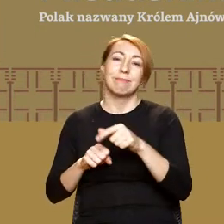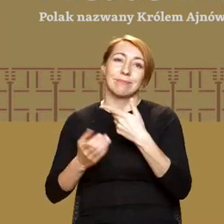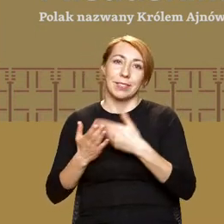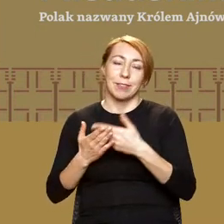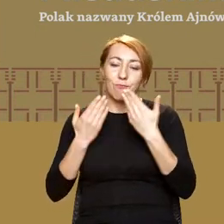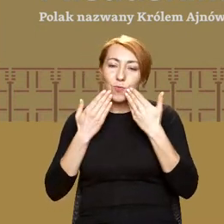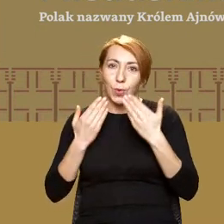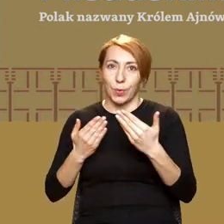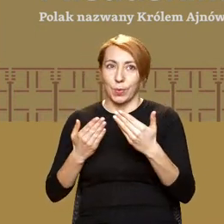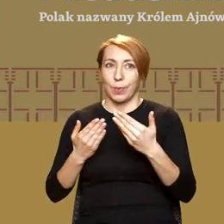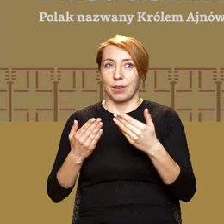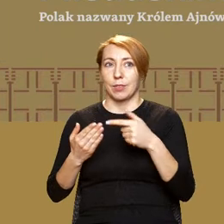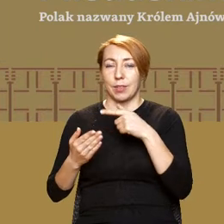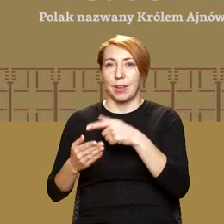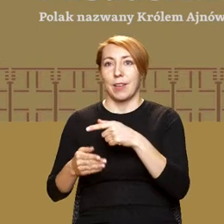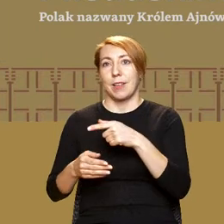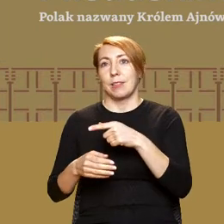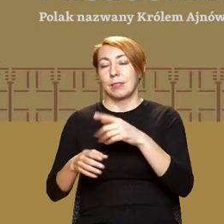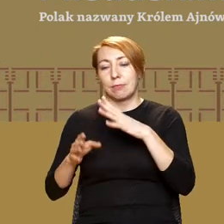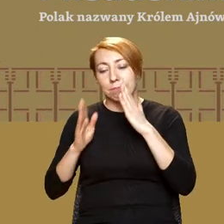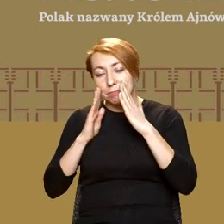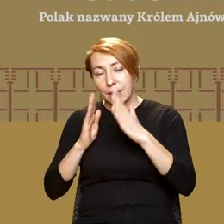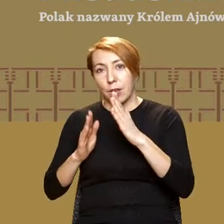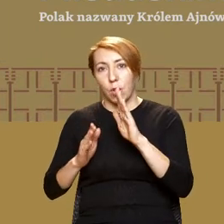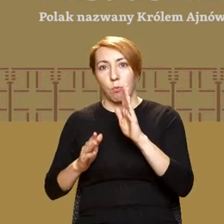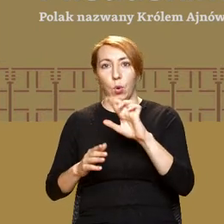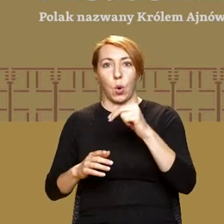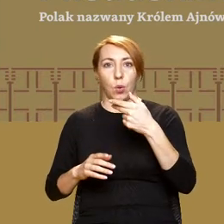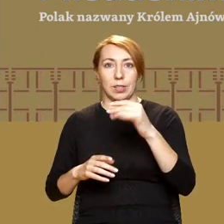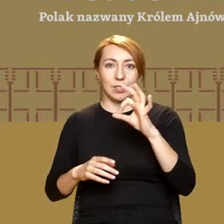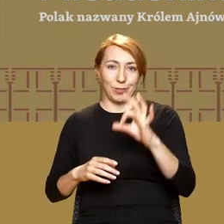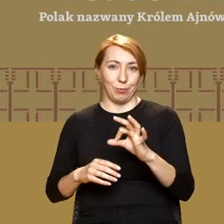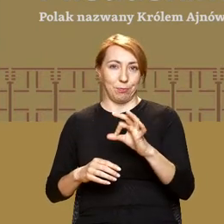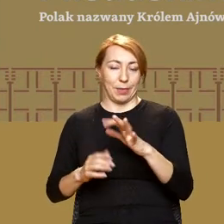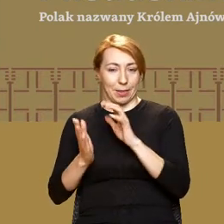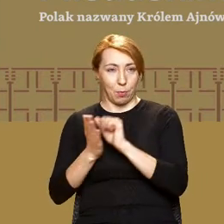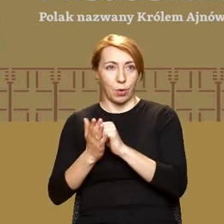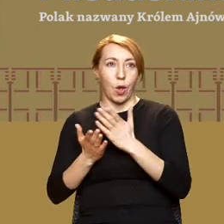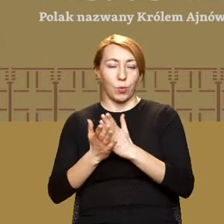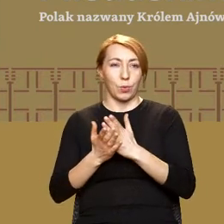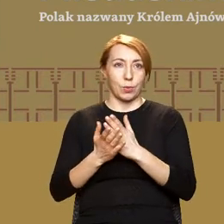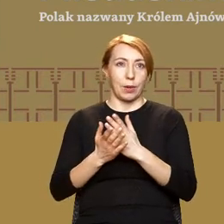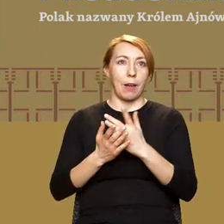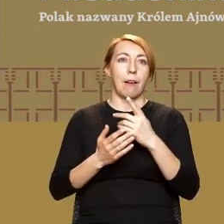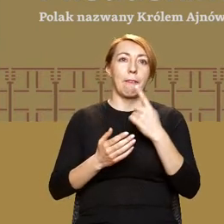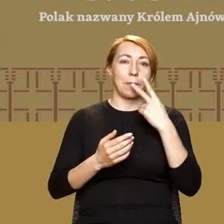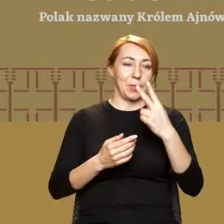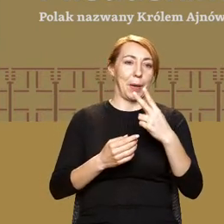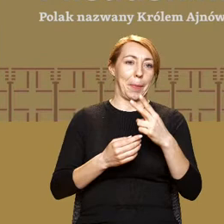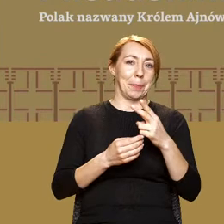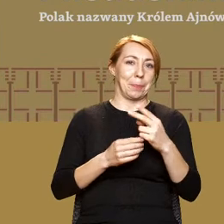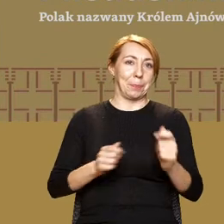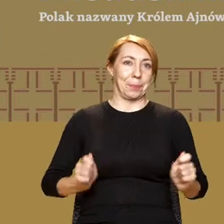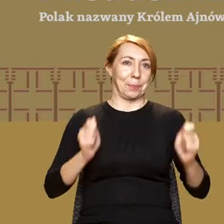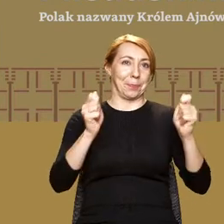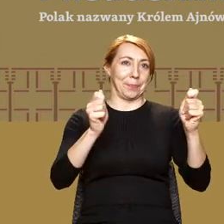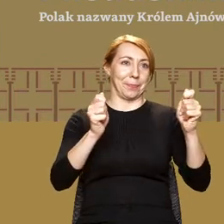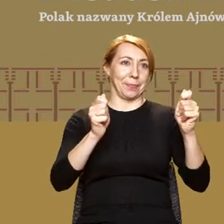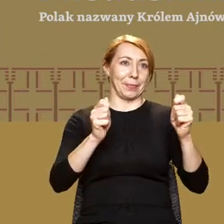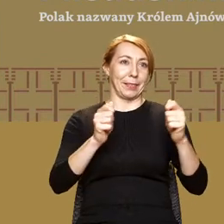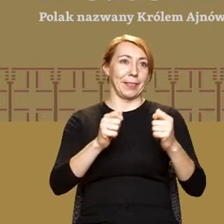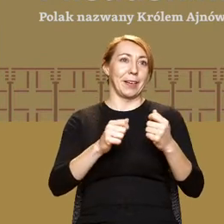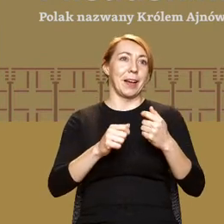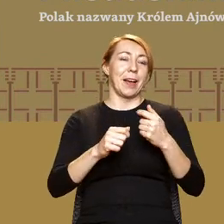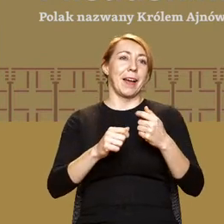Igo, za to, że Bronisiem się także zajęłaś. Ja już muszę kończyć, bo już widziałam kartkę. Chciałabym jeszcze bardzo wiele